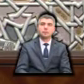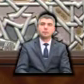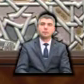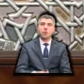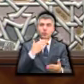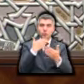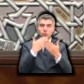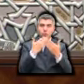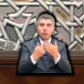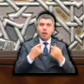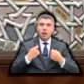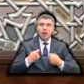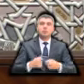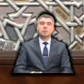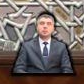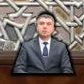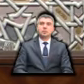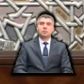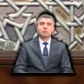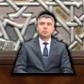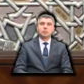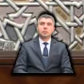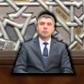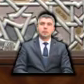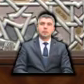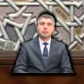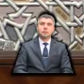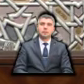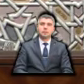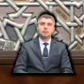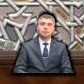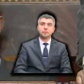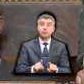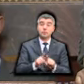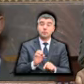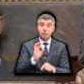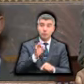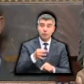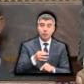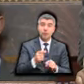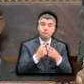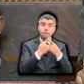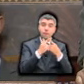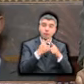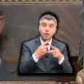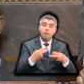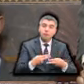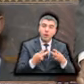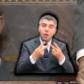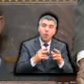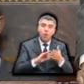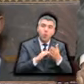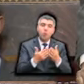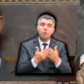شكرا السيد الرئيس، شكرا السيد الوزير. رئيسة. طبعا نتفهم كل ما صرحتم به، وهي